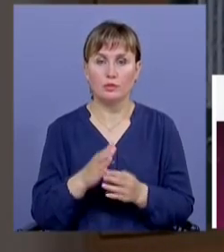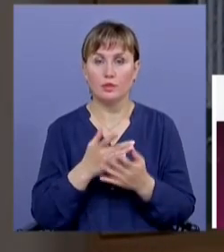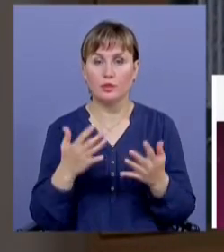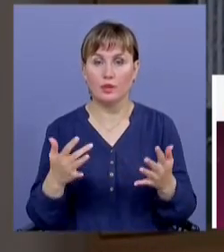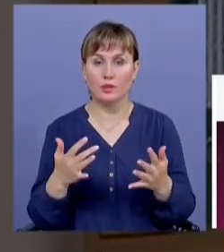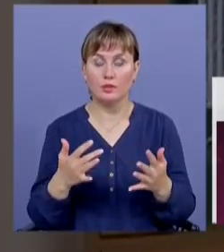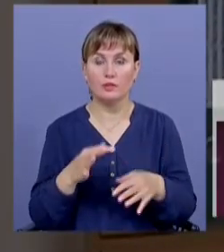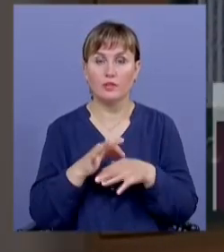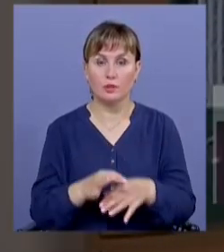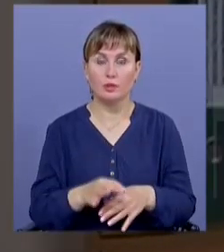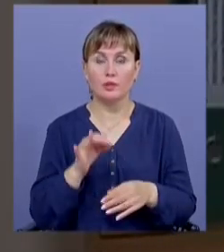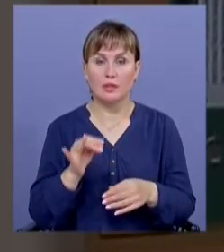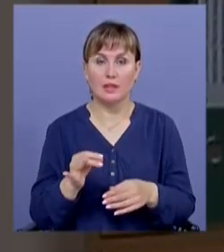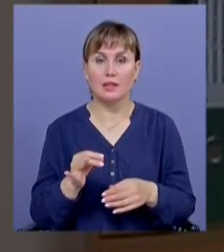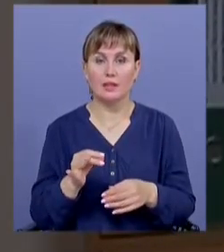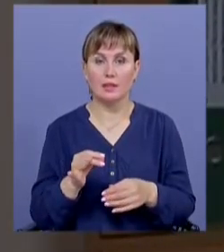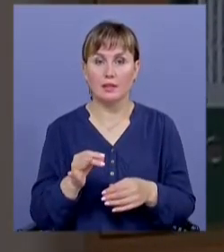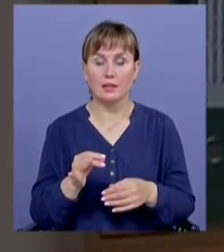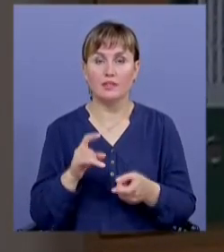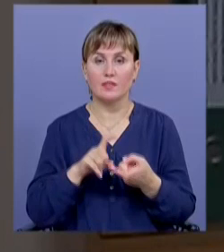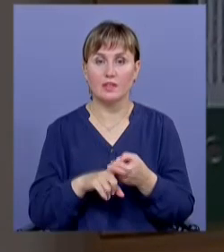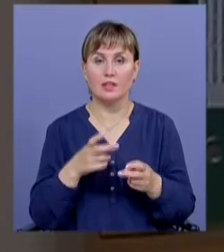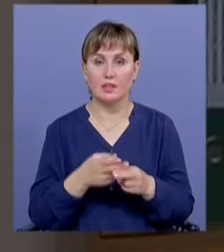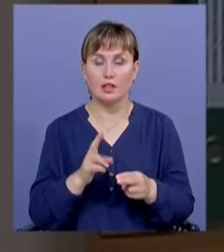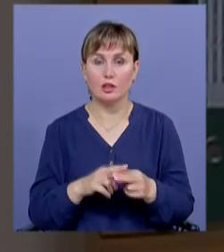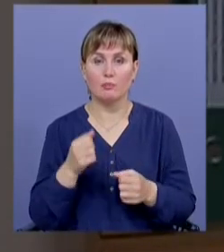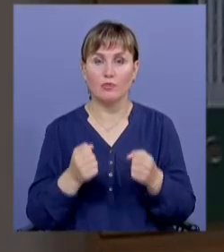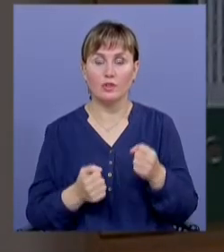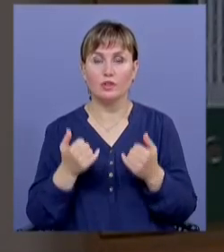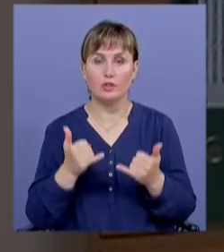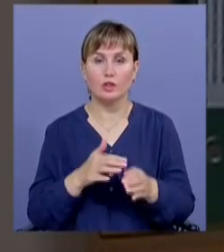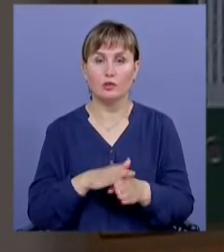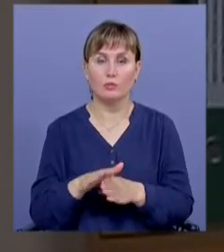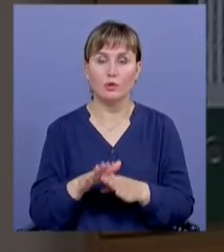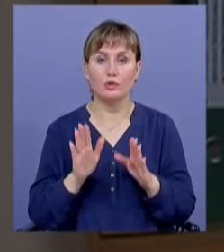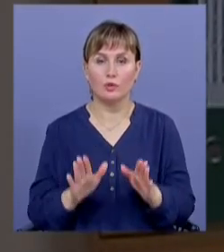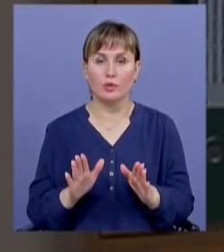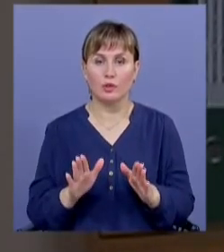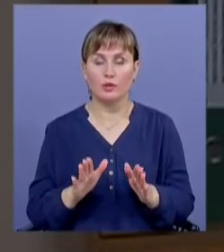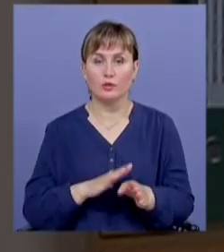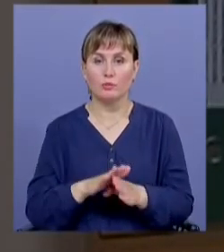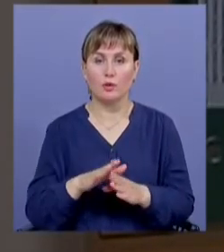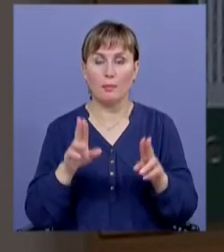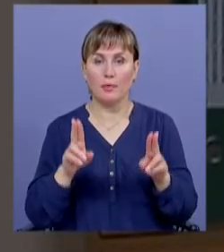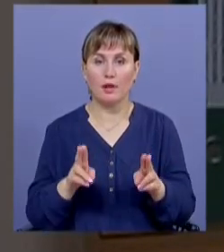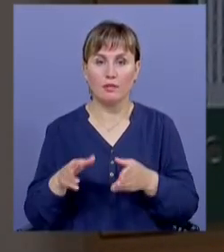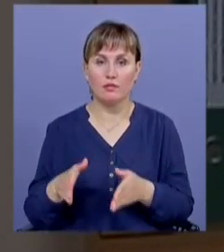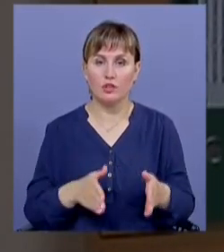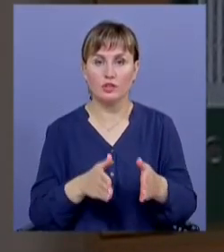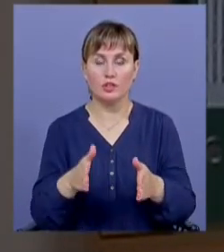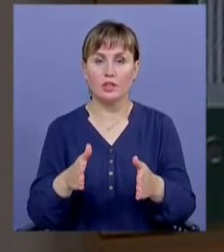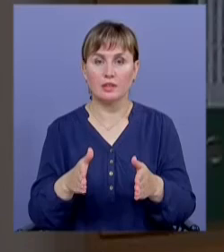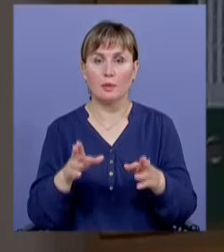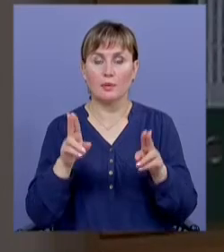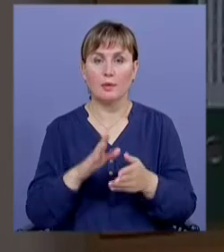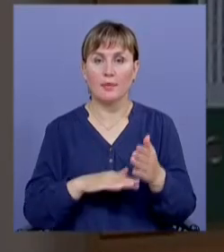Диспетчеризация ведется. И в связи с этим водитель сейчас соблюдает только у него соблюдение правил дорожного движения,